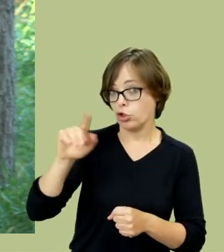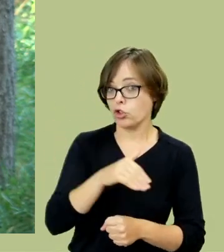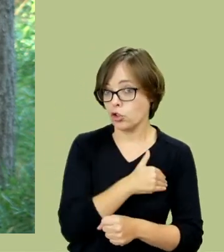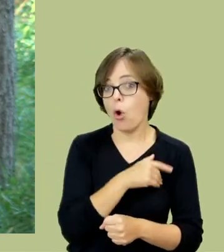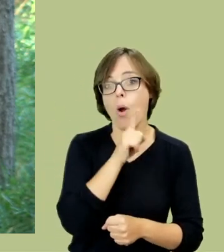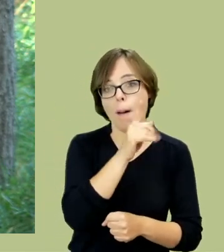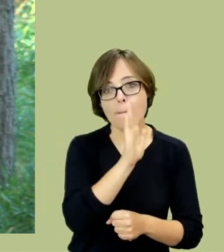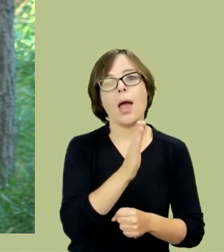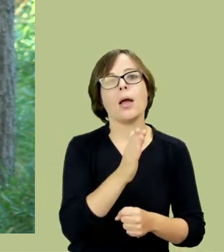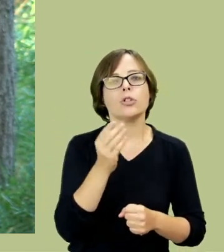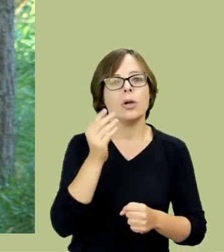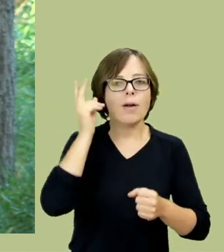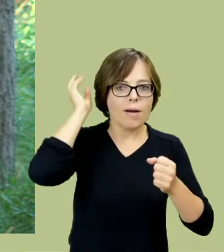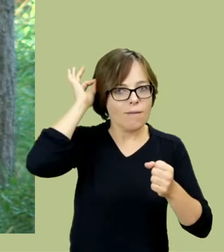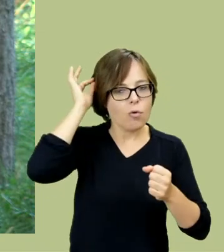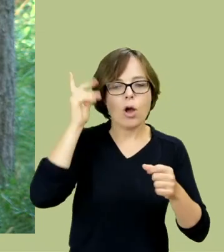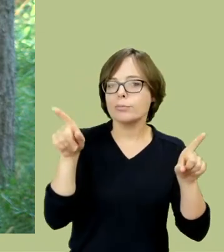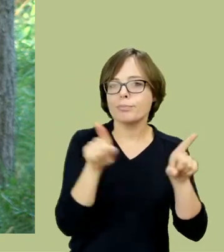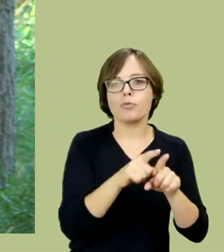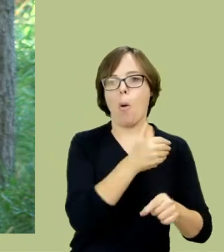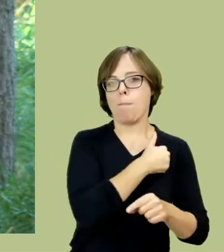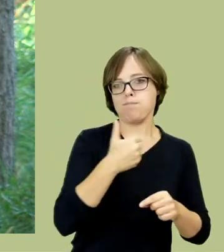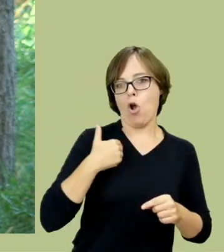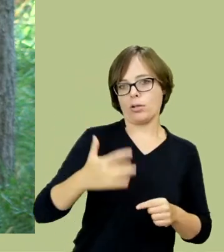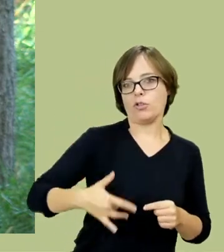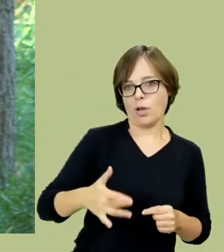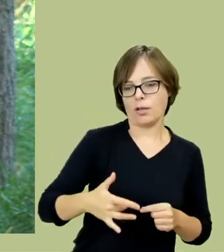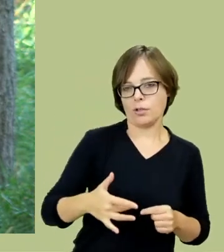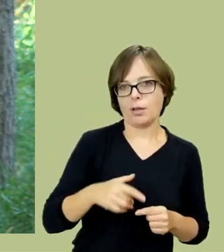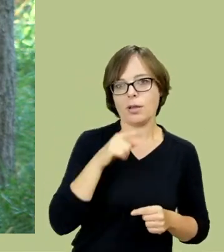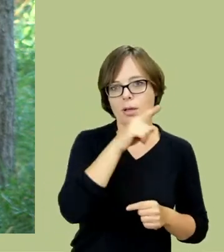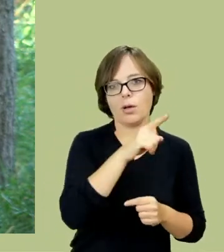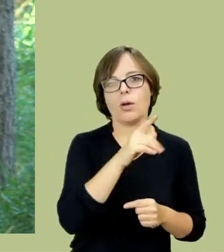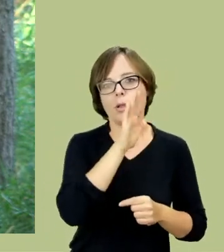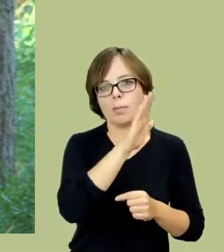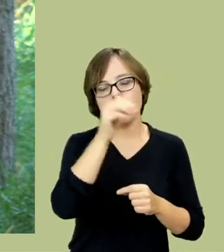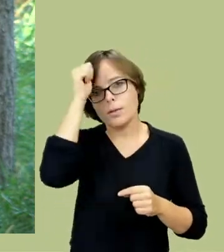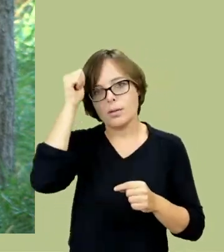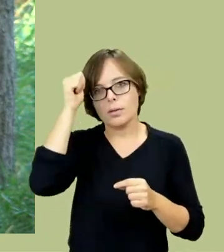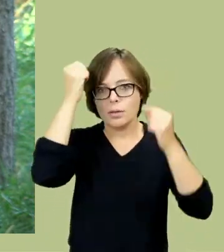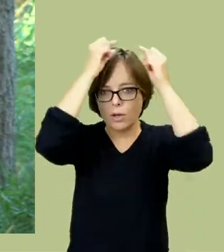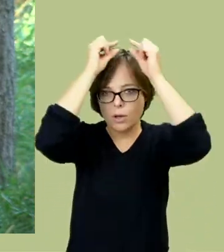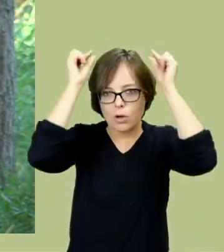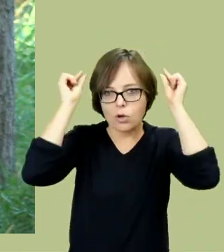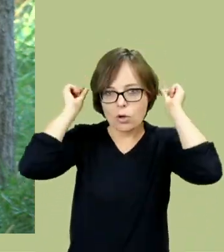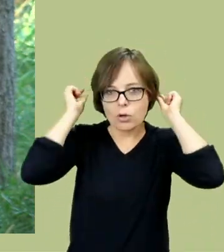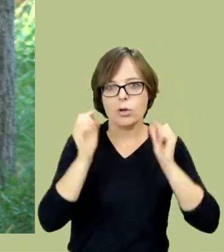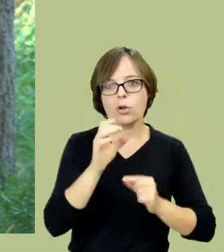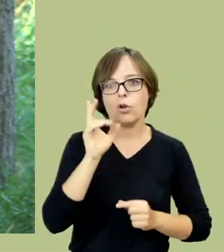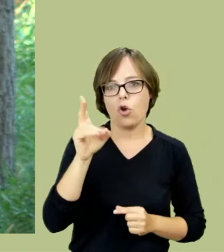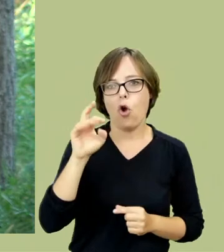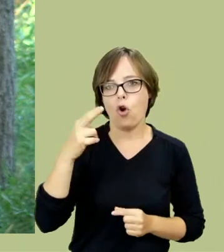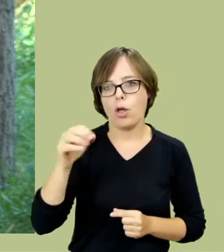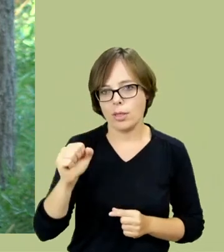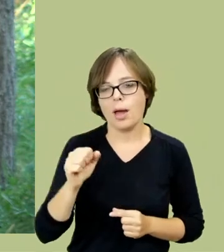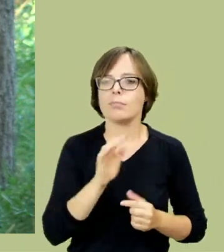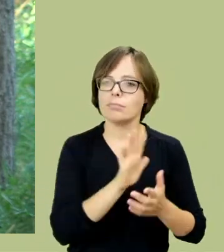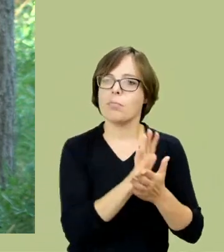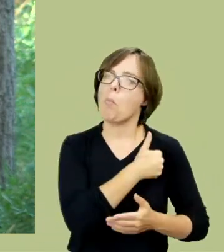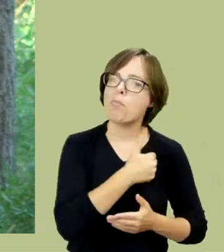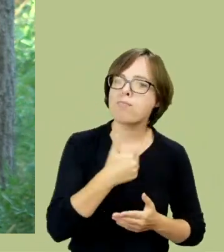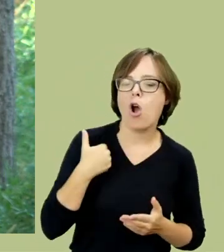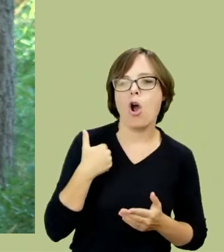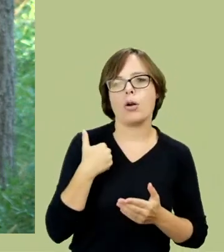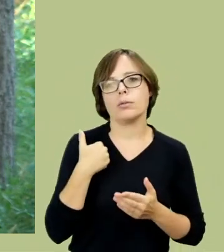polska szlachcianka, a nie Rosjanka i poszła w tak zwanej koronie. To wszystkie panie wiedzą, co ja mam na myśli, tą polską koronę